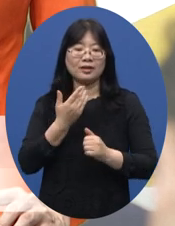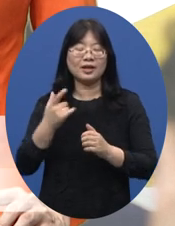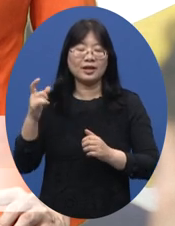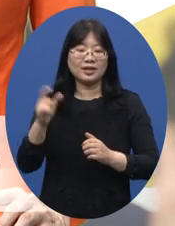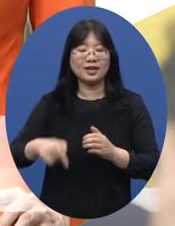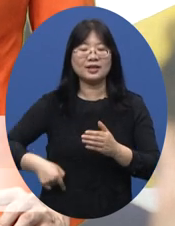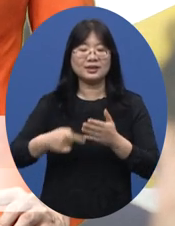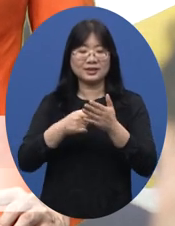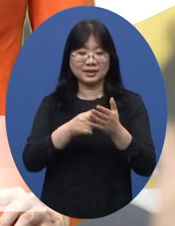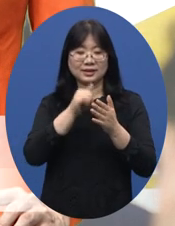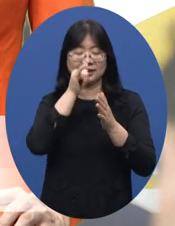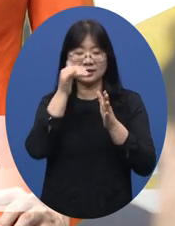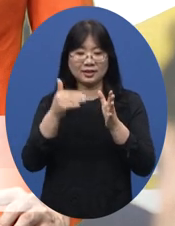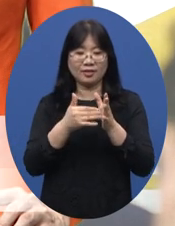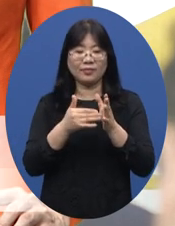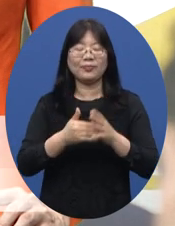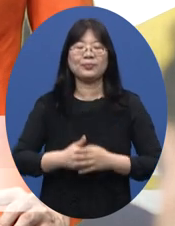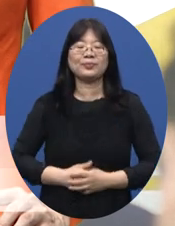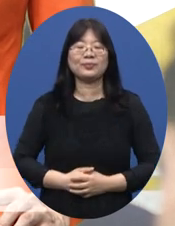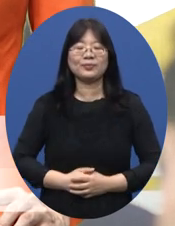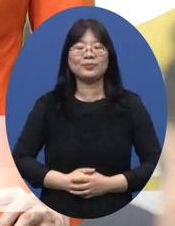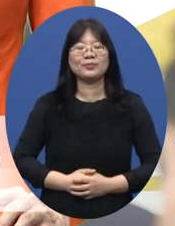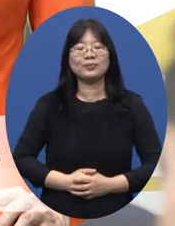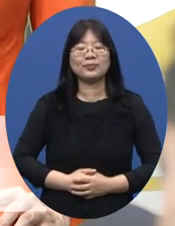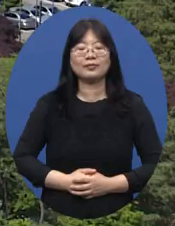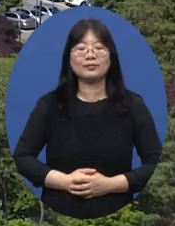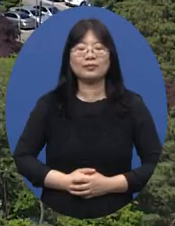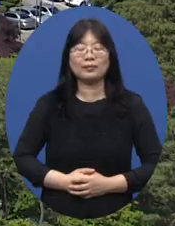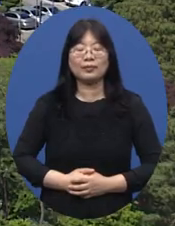의지를 내비치고 있습니다. 한선지 기자입니다.